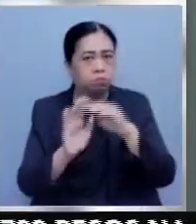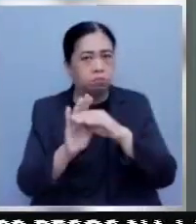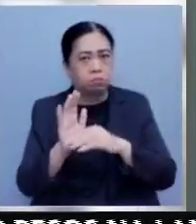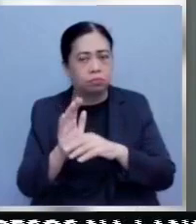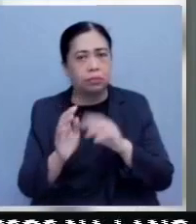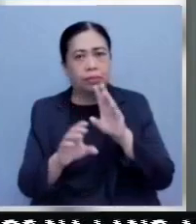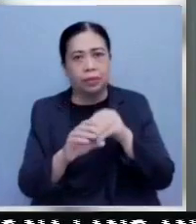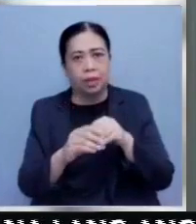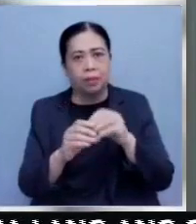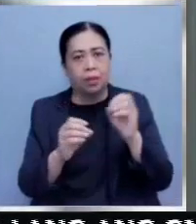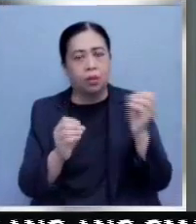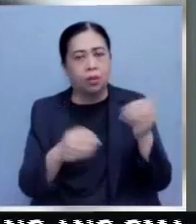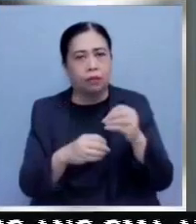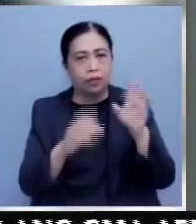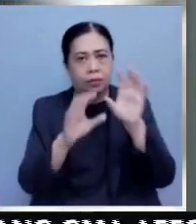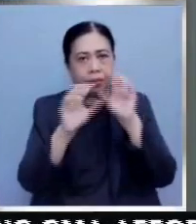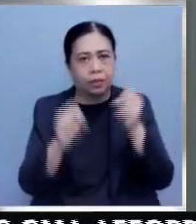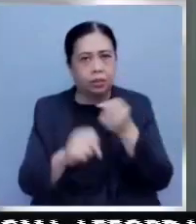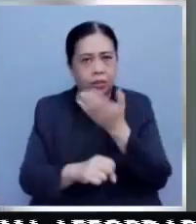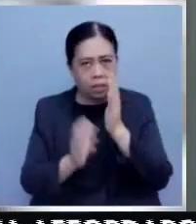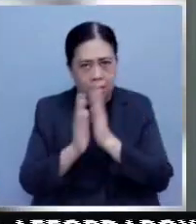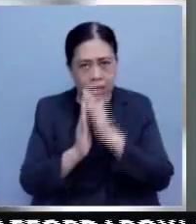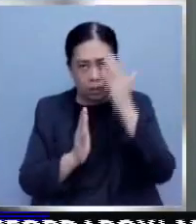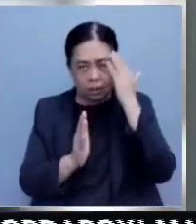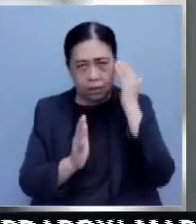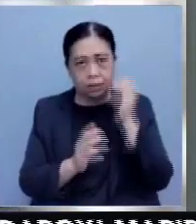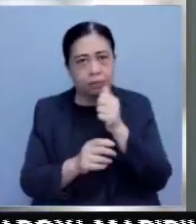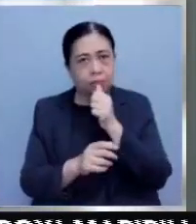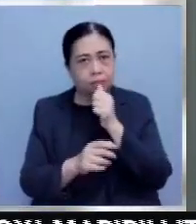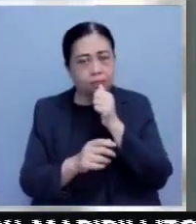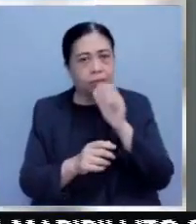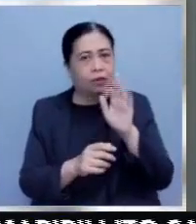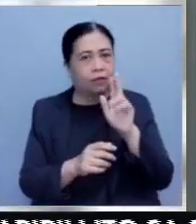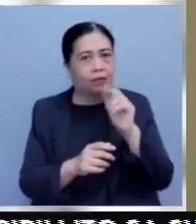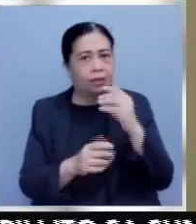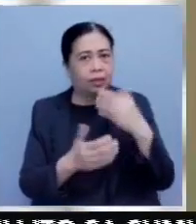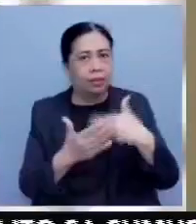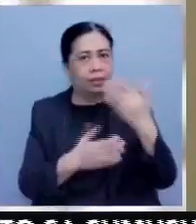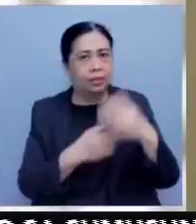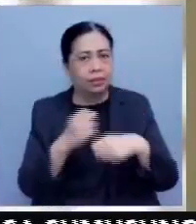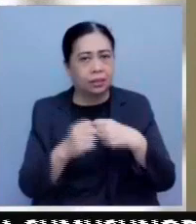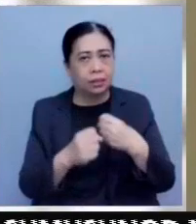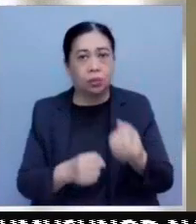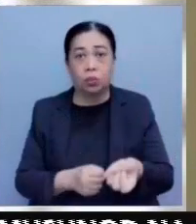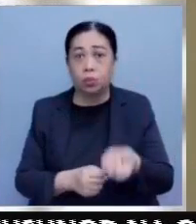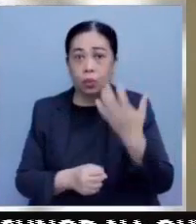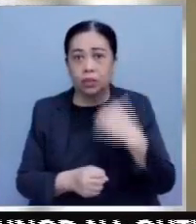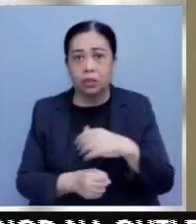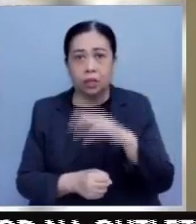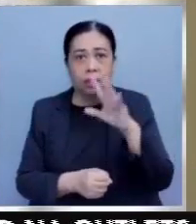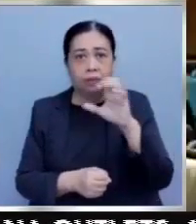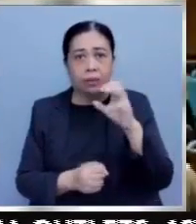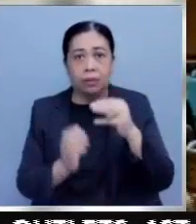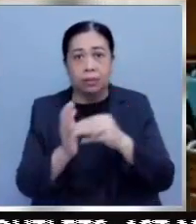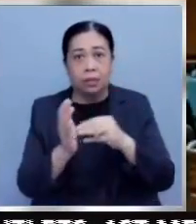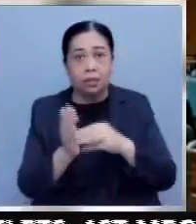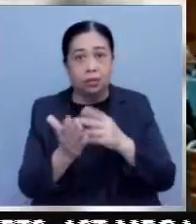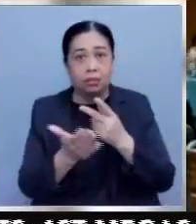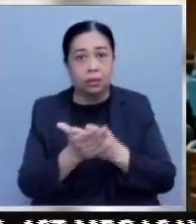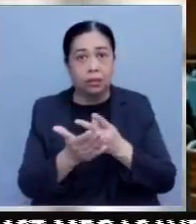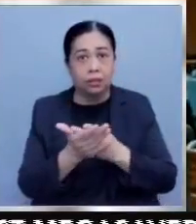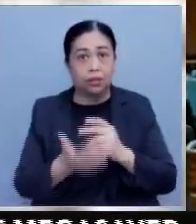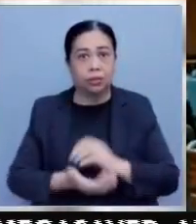of the President sa humihingi ng confidential fund sa susunod na taon na nagkakahalaga ng 500 million pesos.